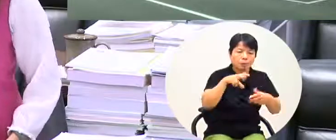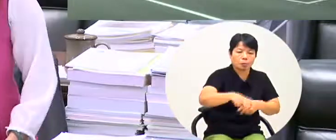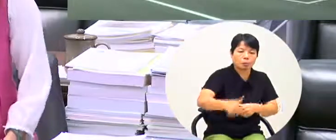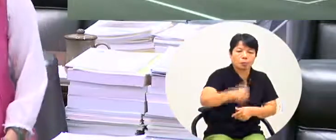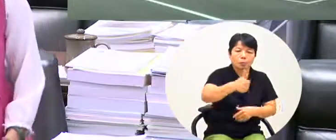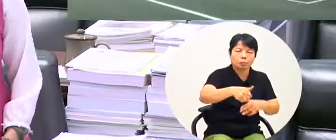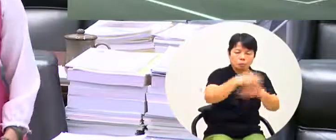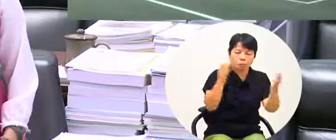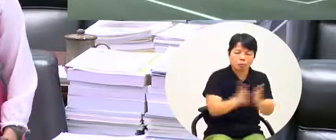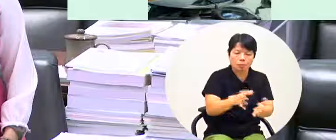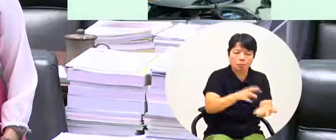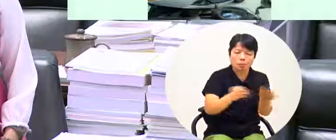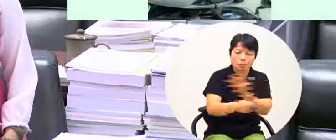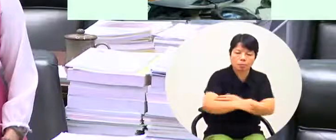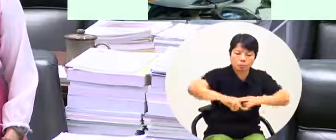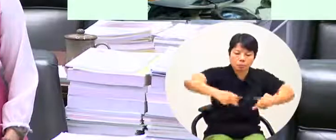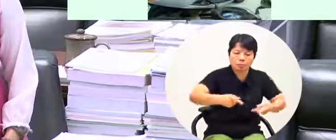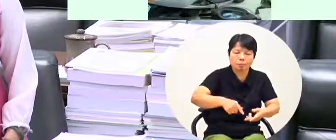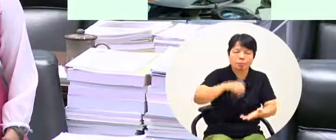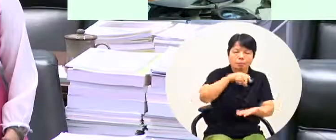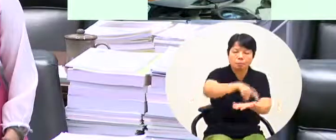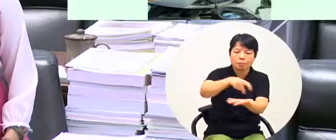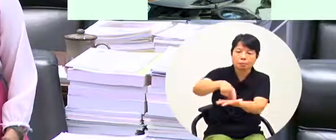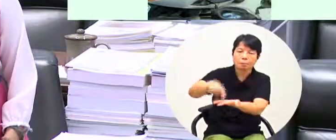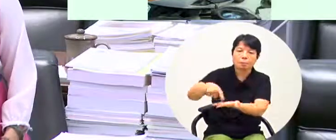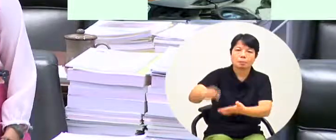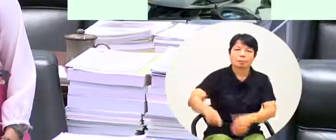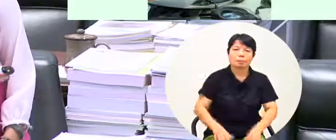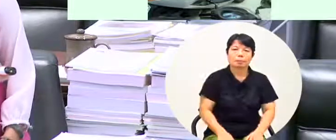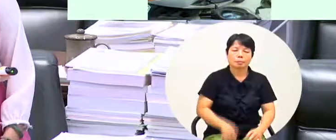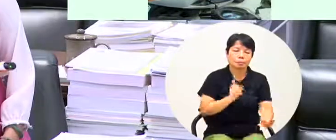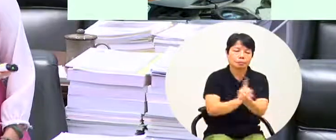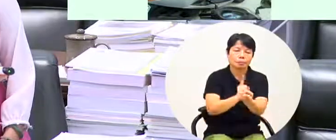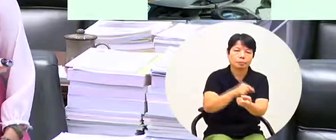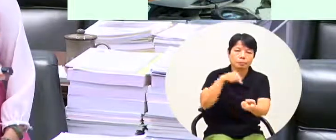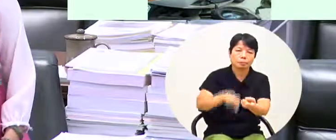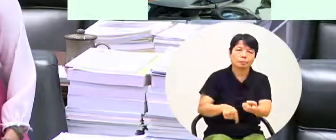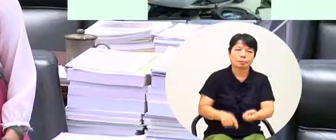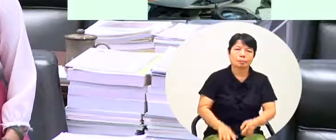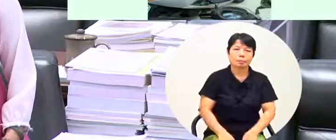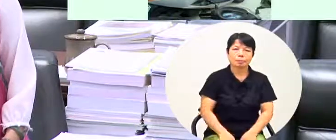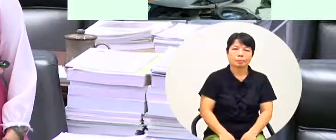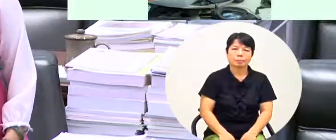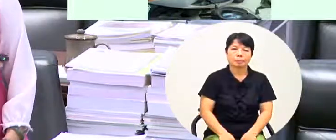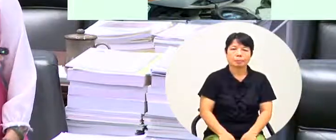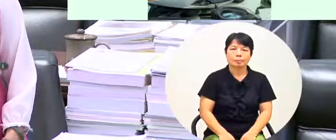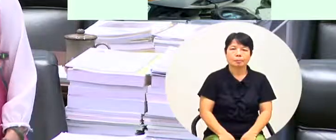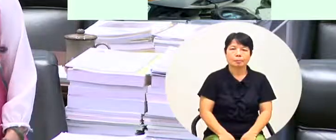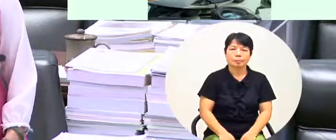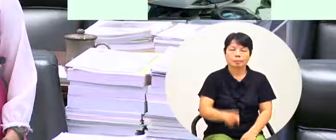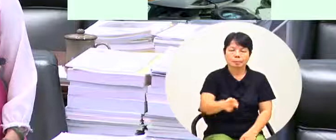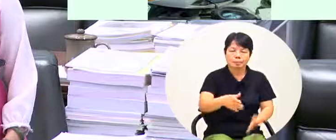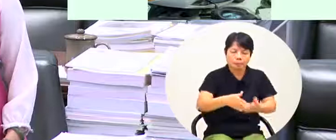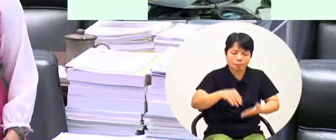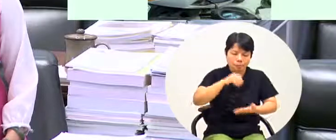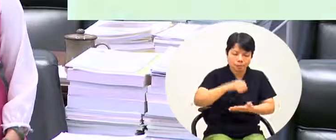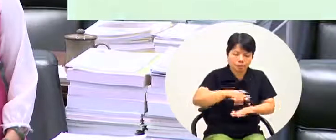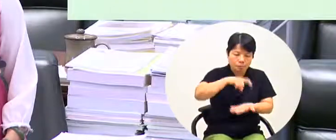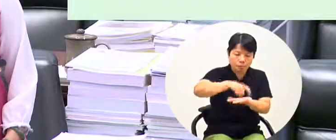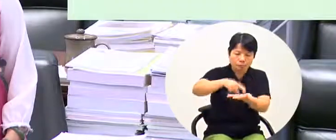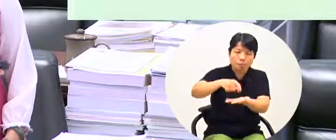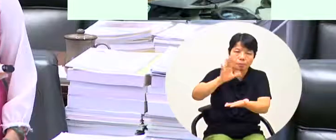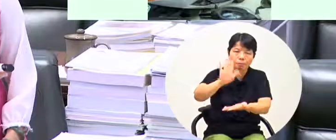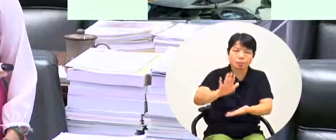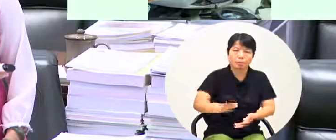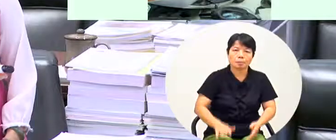格。他的对面边就是现在这个位置，你看它放满了机车，因为它这边被绿篱占住了，